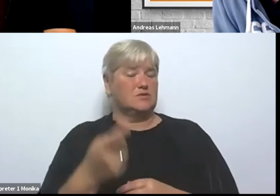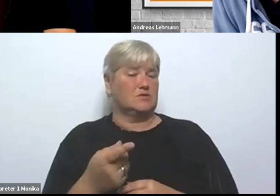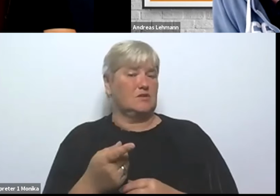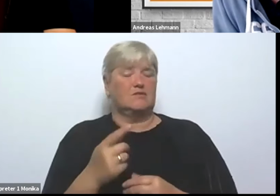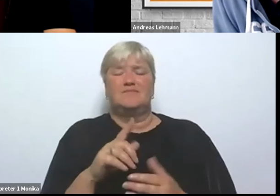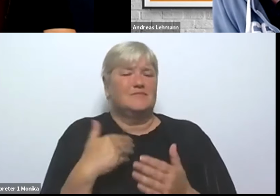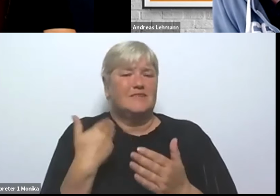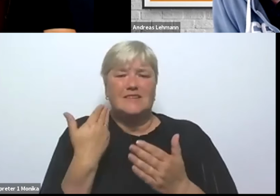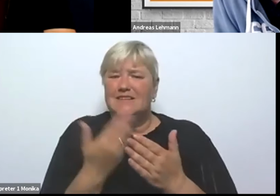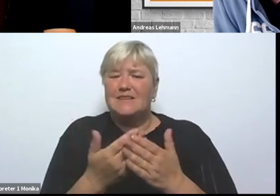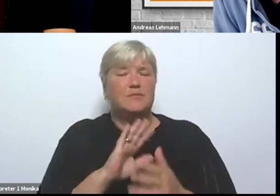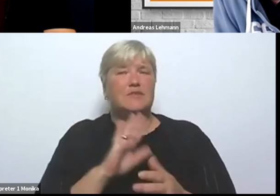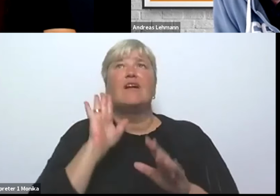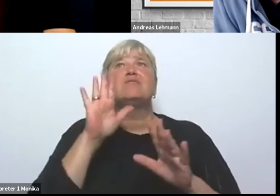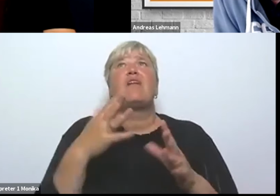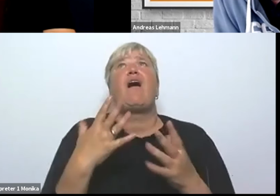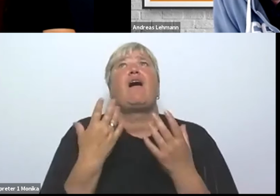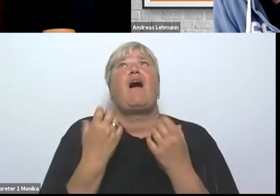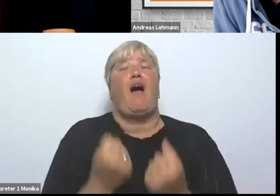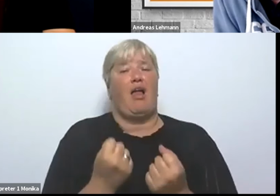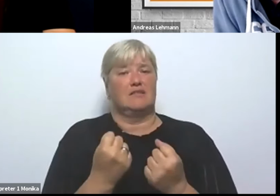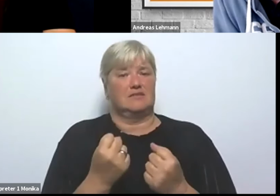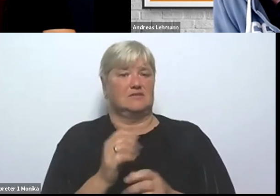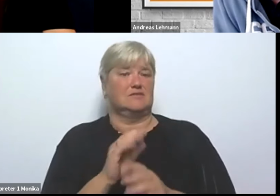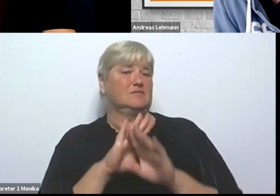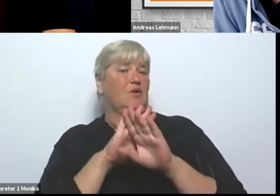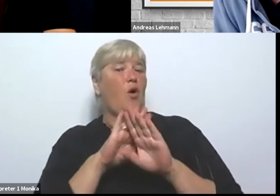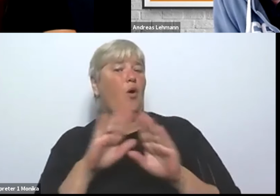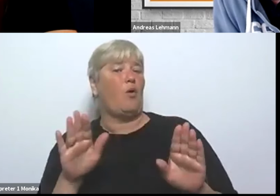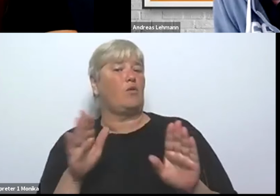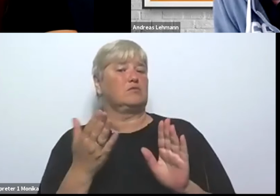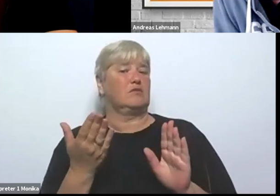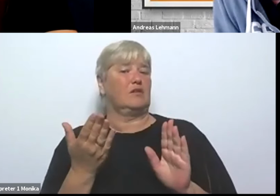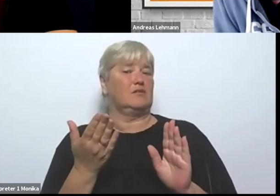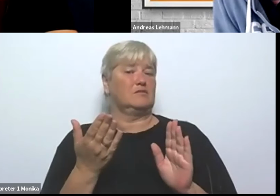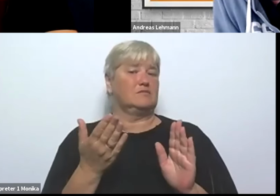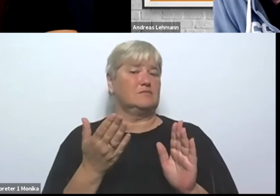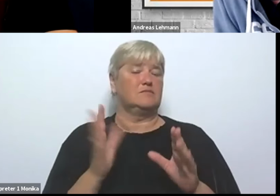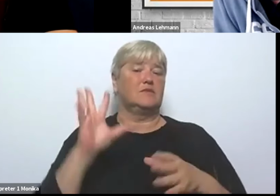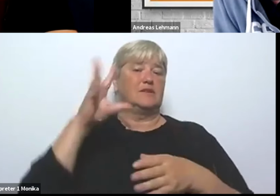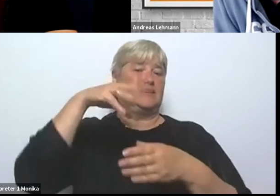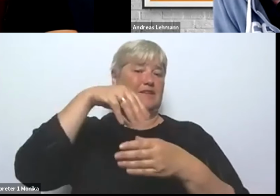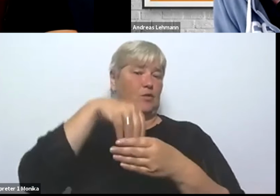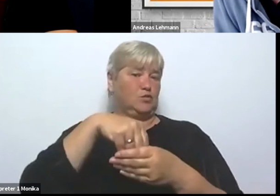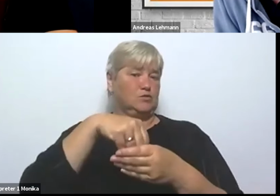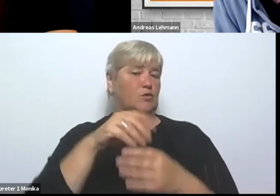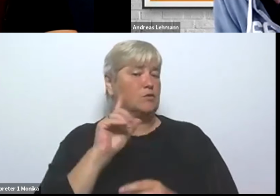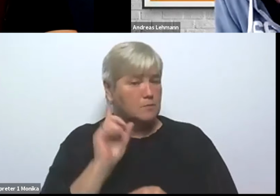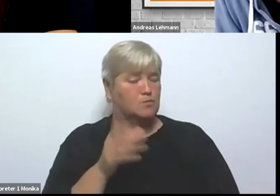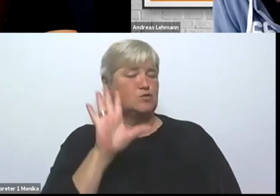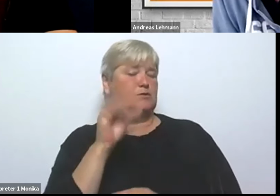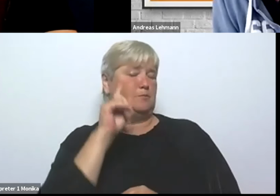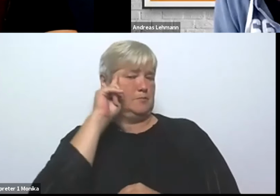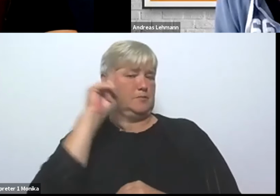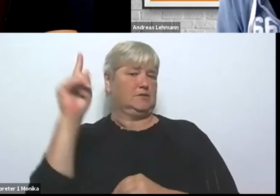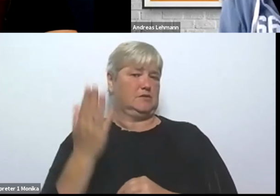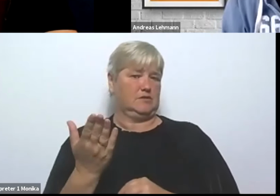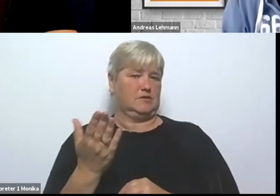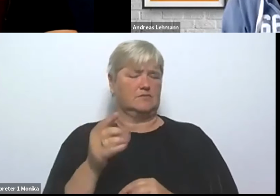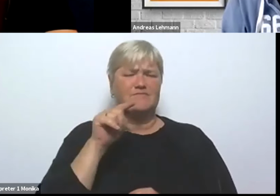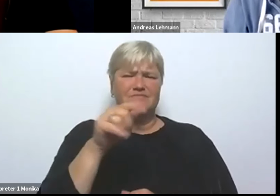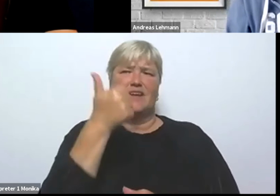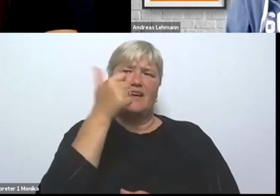keine Nachhaltigkeit geben, ohne dass man auch Inklusion mitdenkt. Das ist ganz einfach ein